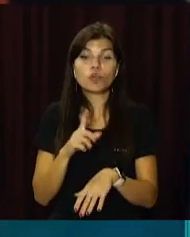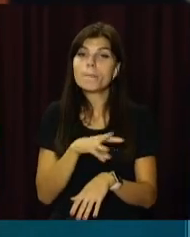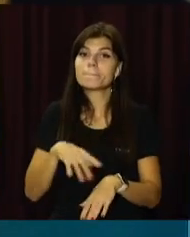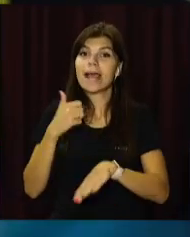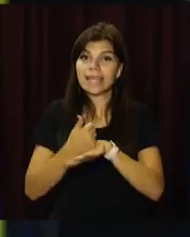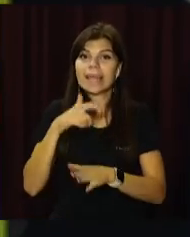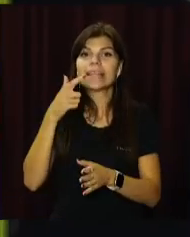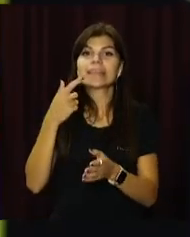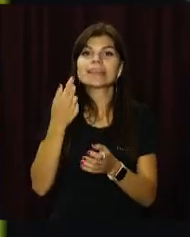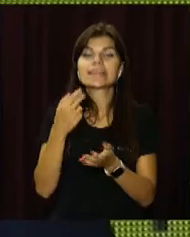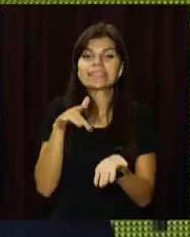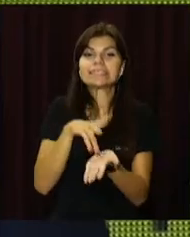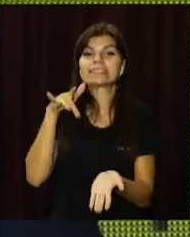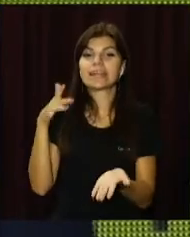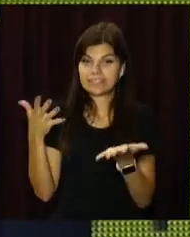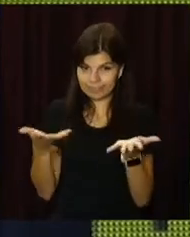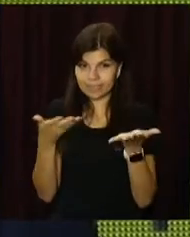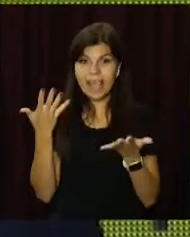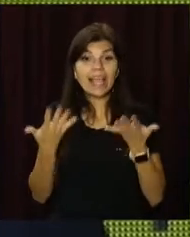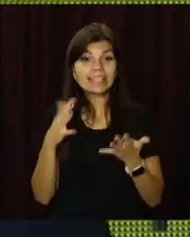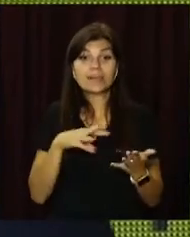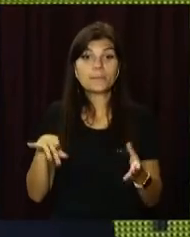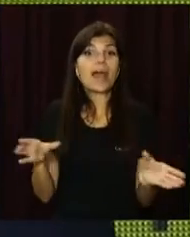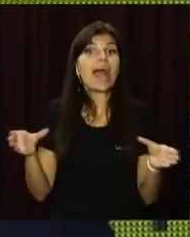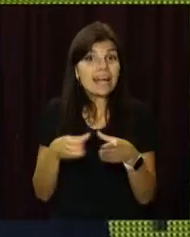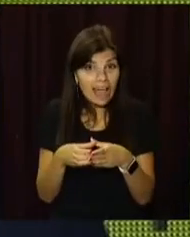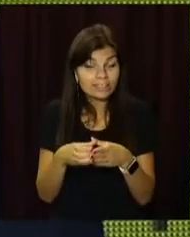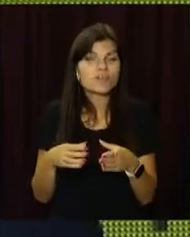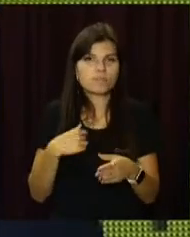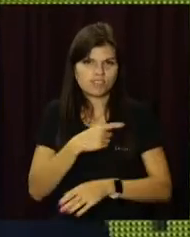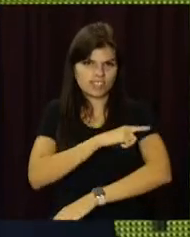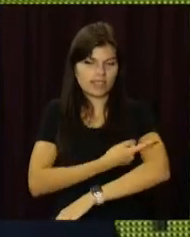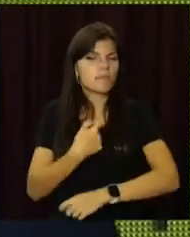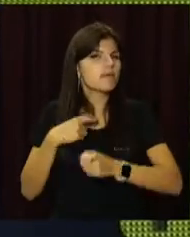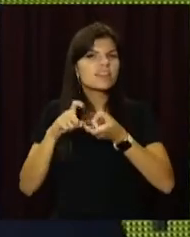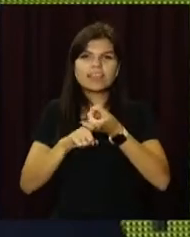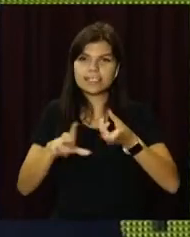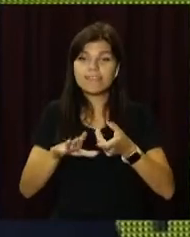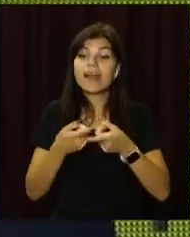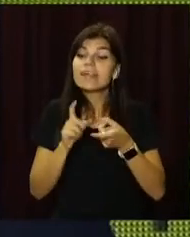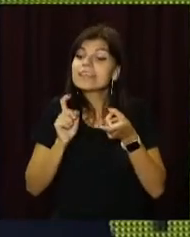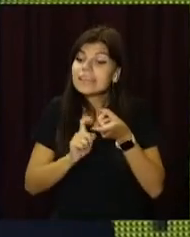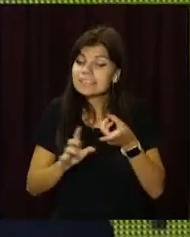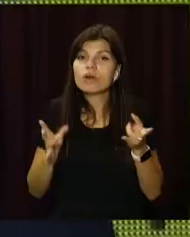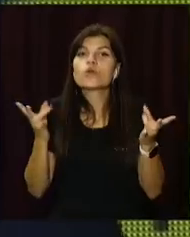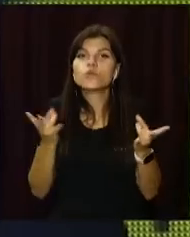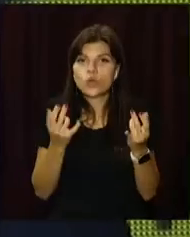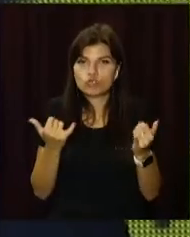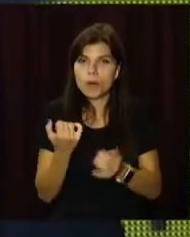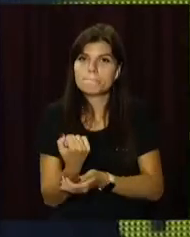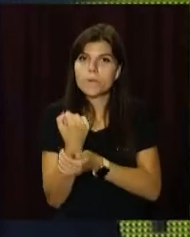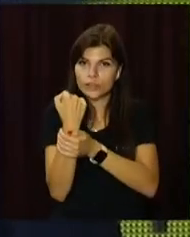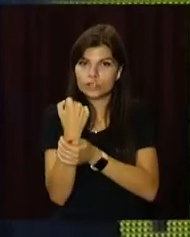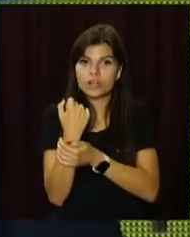лідер децентралізації. Якщо ми разом, то ми сила, ми незалежні. І цю незалежність сьогодні треба